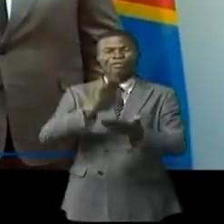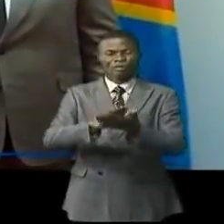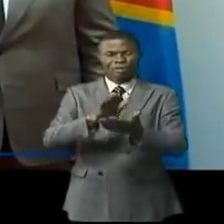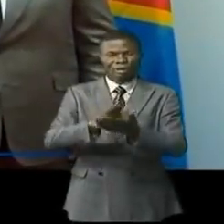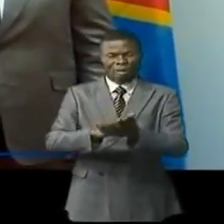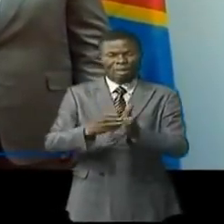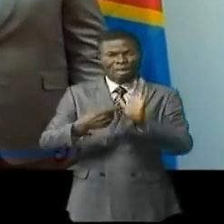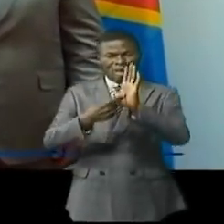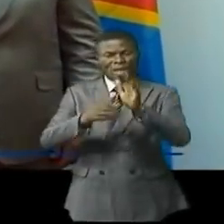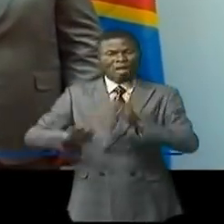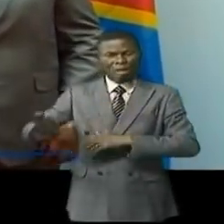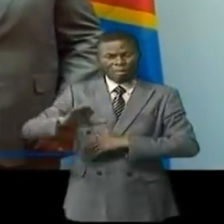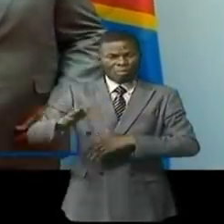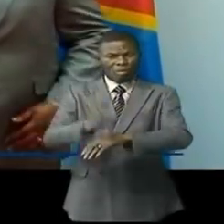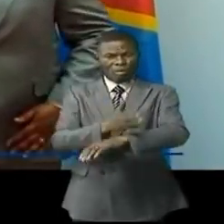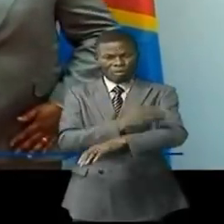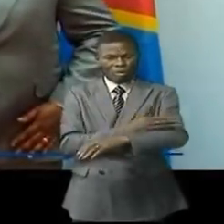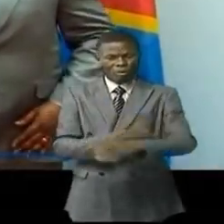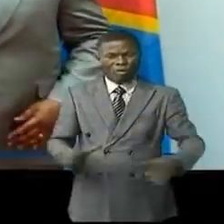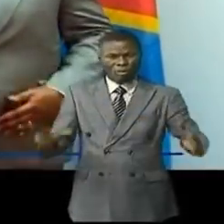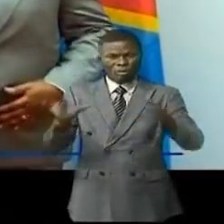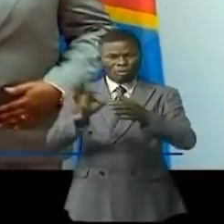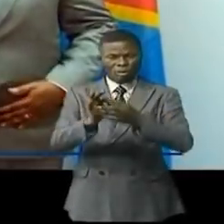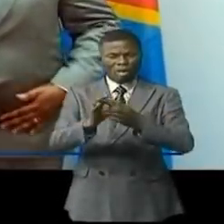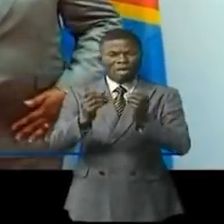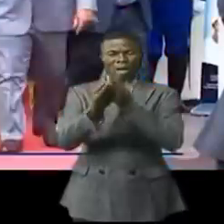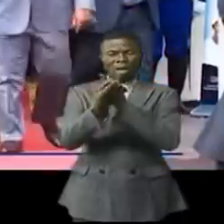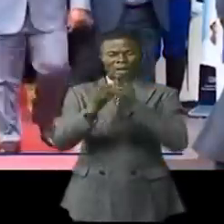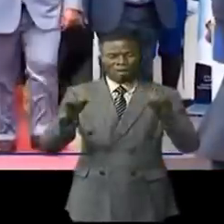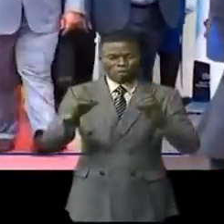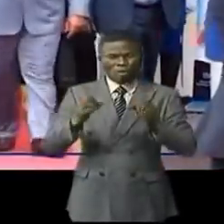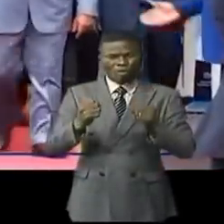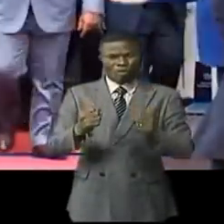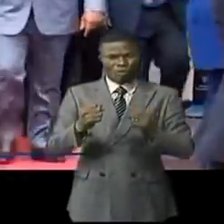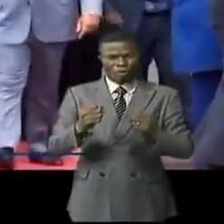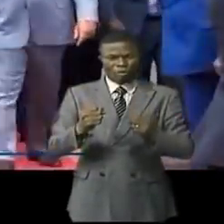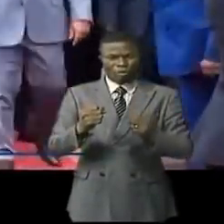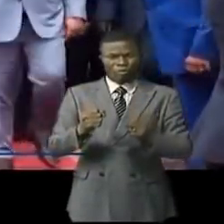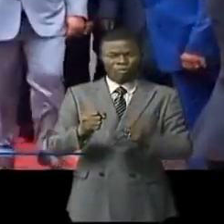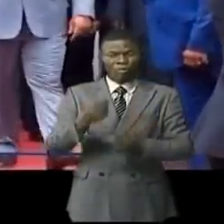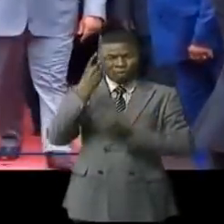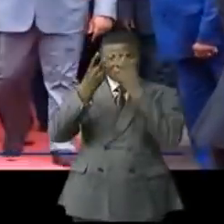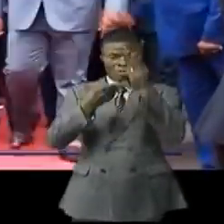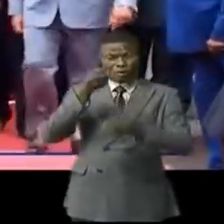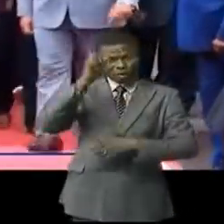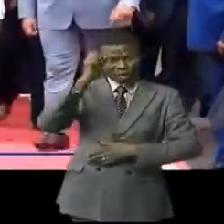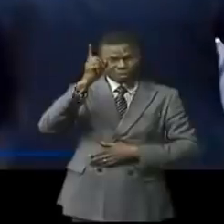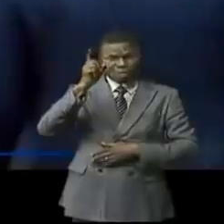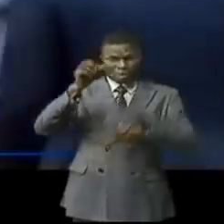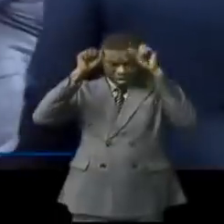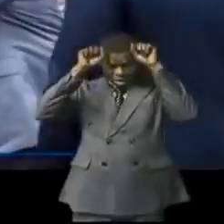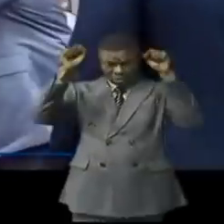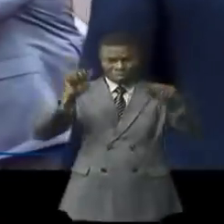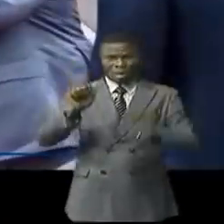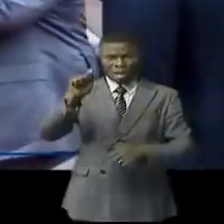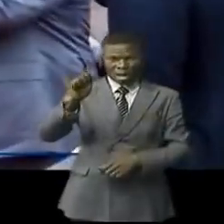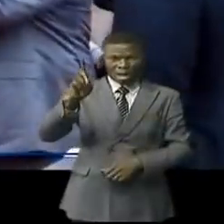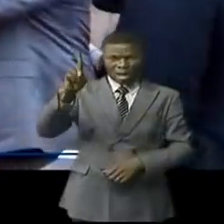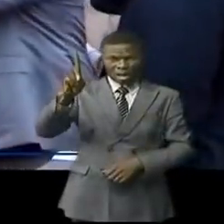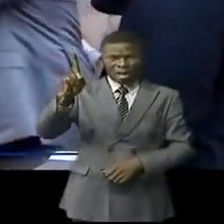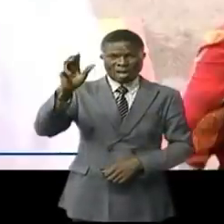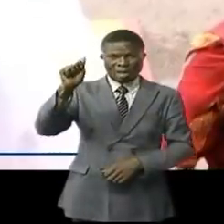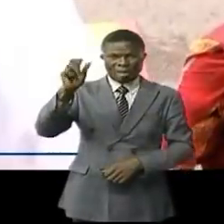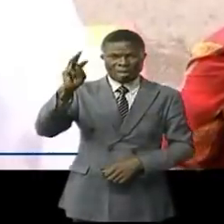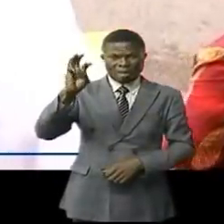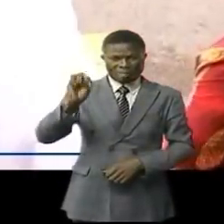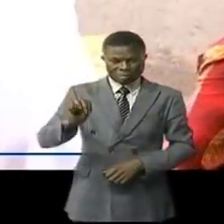Gambie dans un processus de consolidation de sa démocratie. Cette première visite officielle du président Adama Barrow en République démocratique du